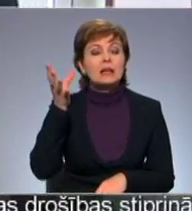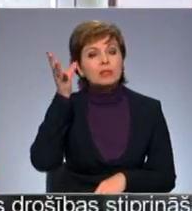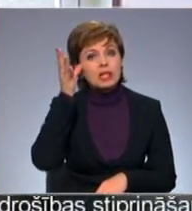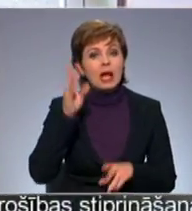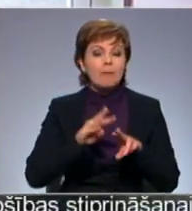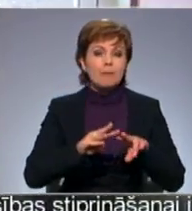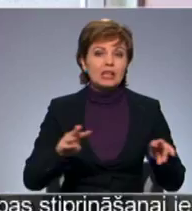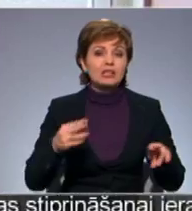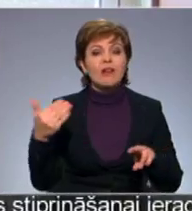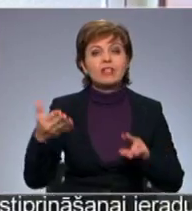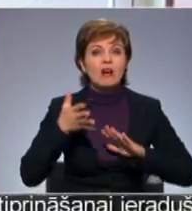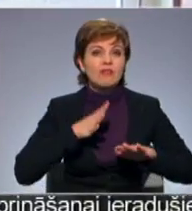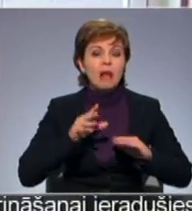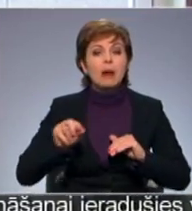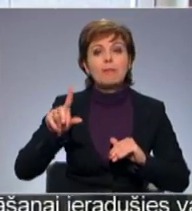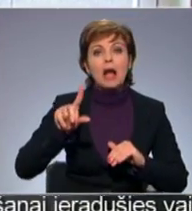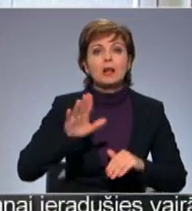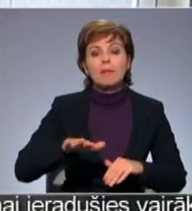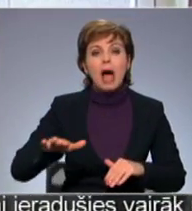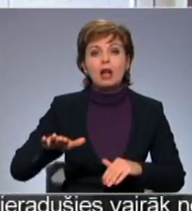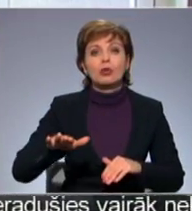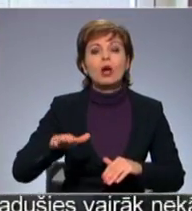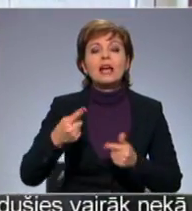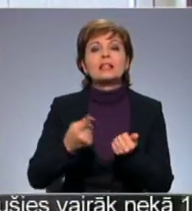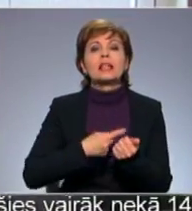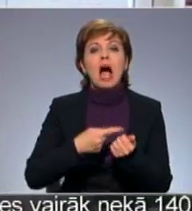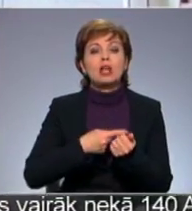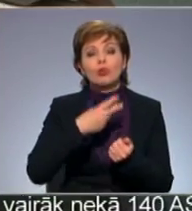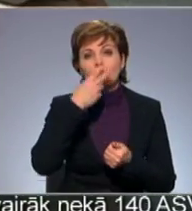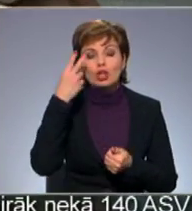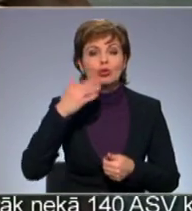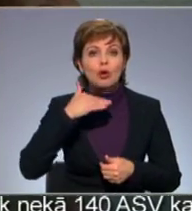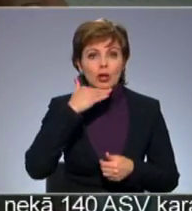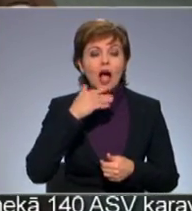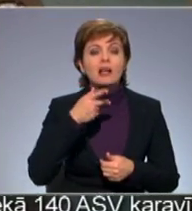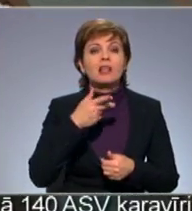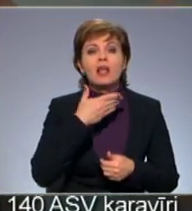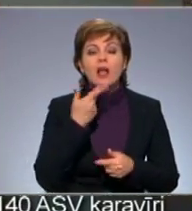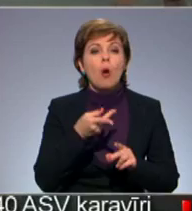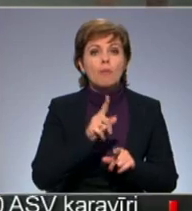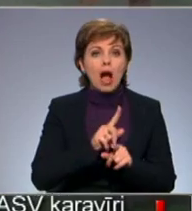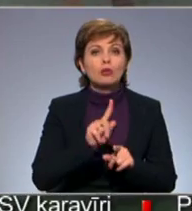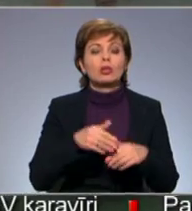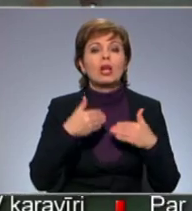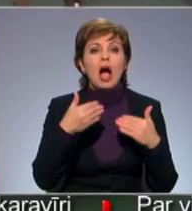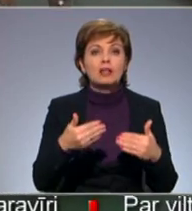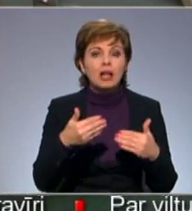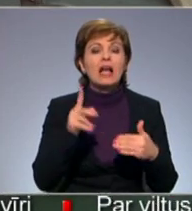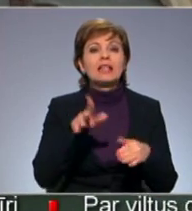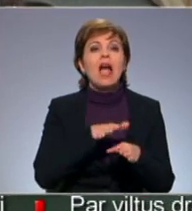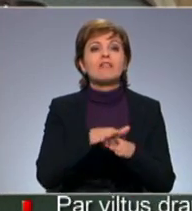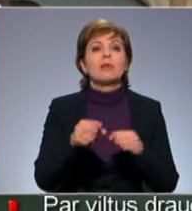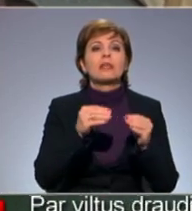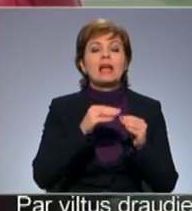zinātnes ministrijas vēlme palielināt bērnu skaitu vidusskolas klasēs nav mainījusies viena atlikta, bet to īsti nojot audzēkņu 10. Klasē var